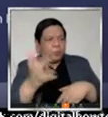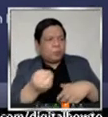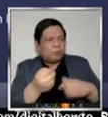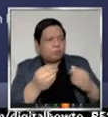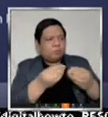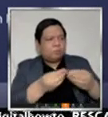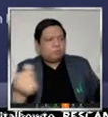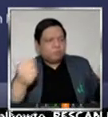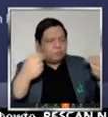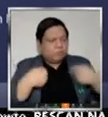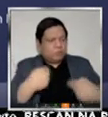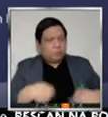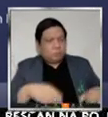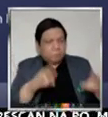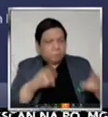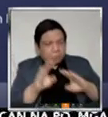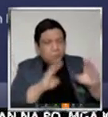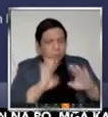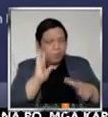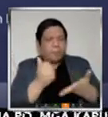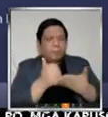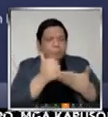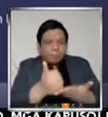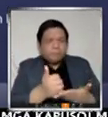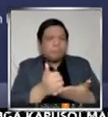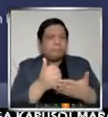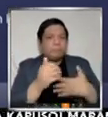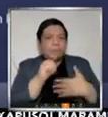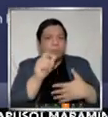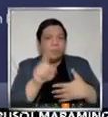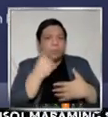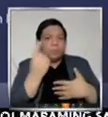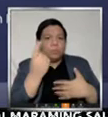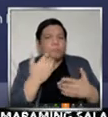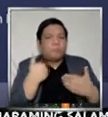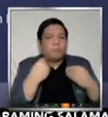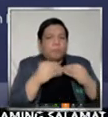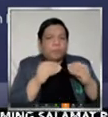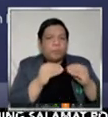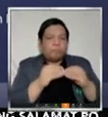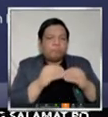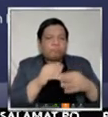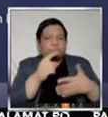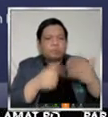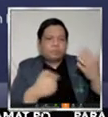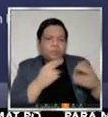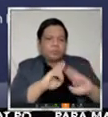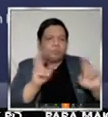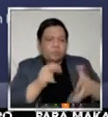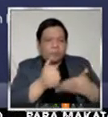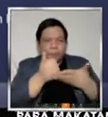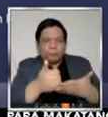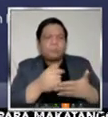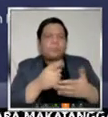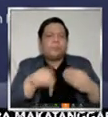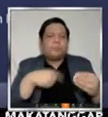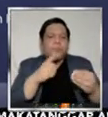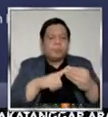health crisis, tutulungan natin sila dyan. At hindi lang yan, marami pa nakahanda sa kanilang tulong in terms of livelihood